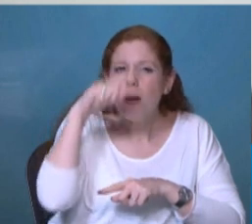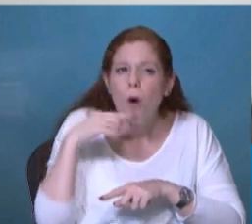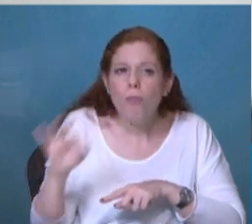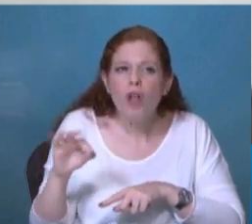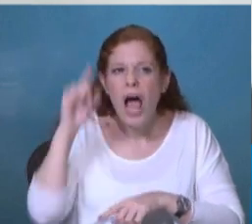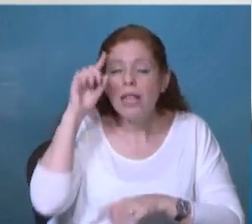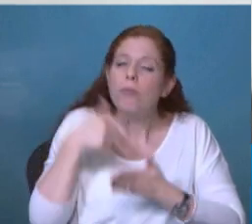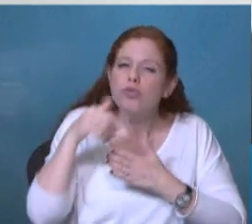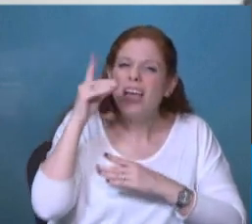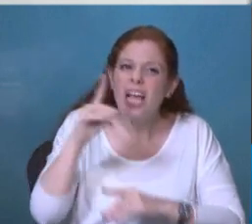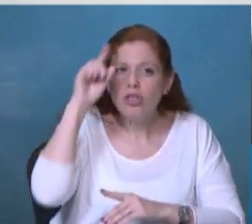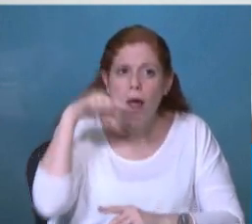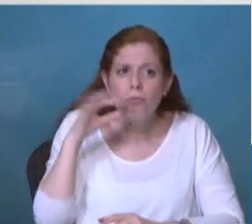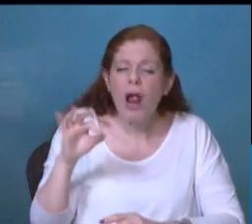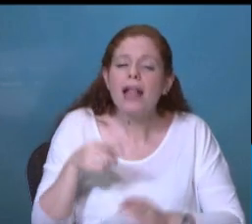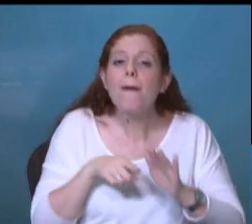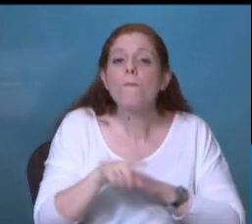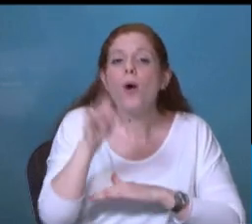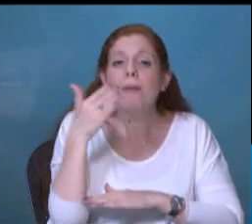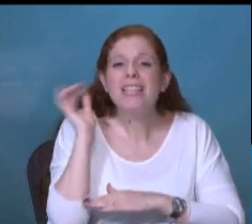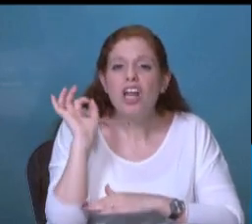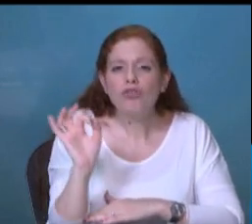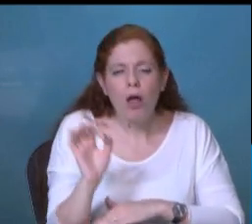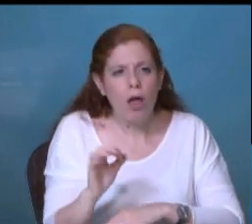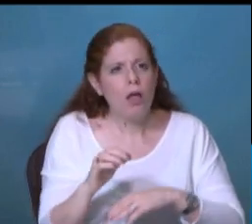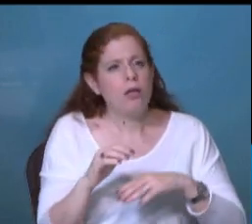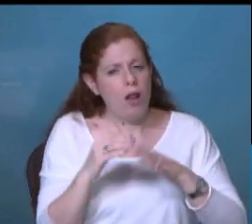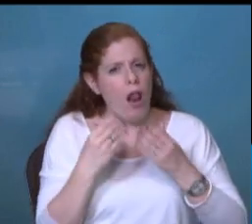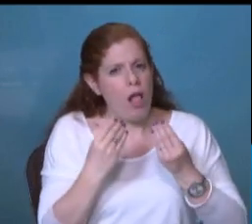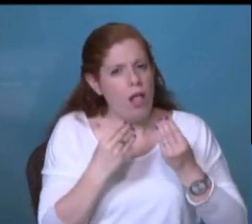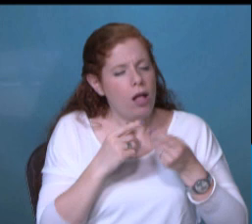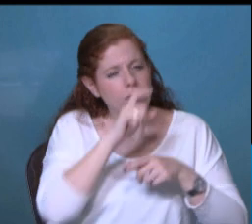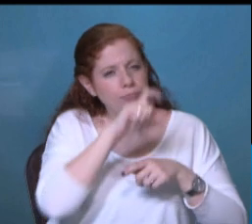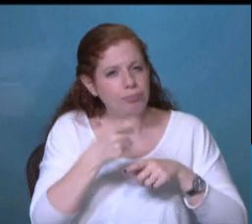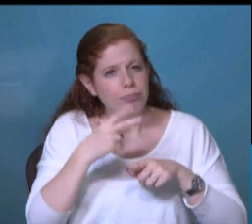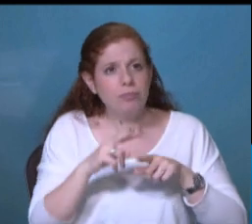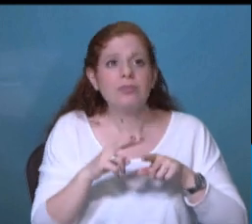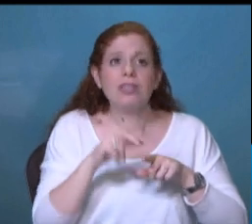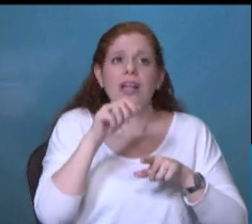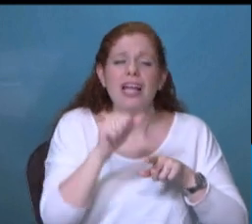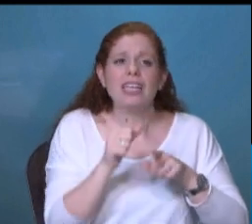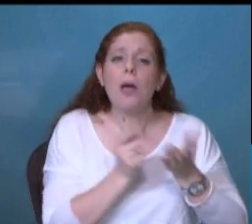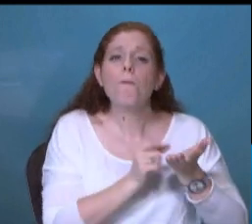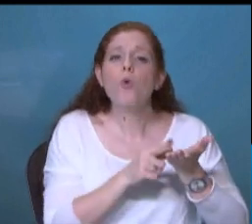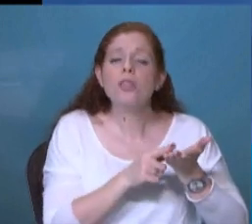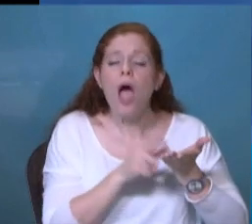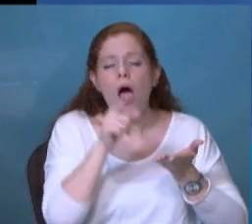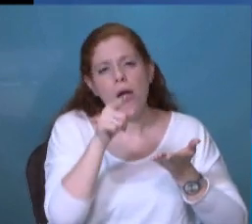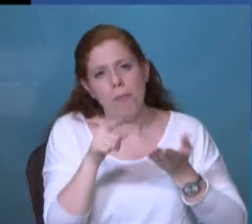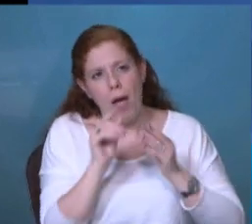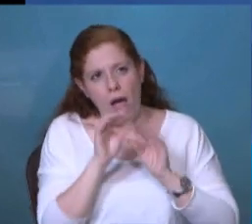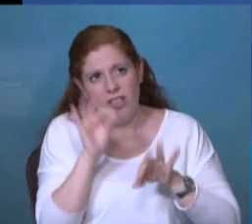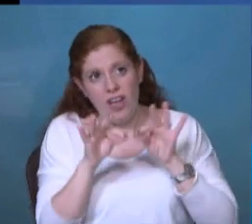father way. You are a betrayed to your country. החבל הלך והתהדק. עלי רזה פוטר מאימון נבחרת היאבקות והבין שאם יישאר